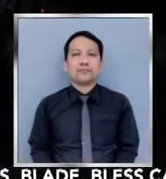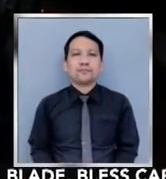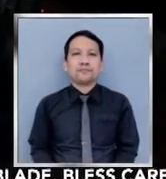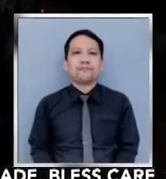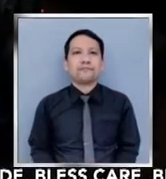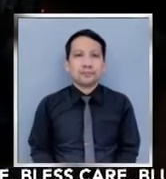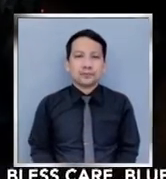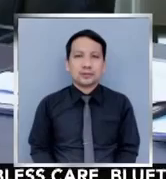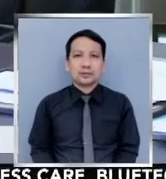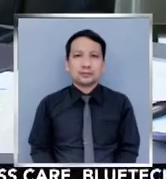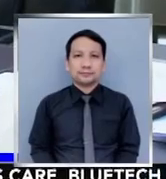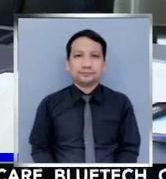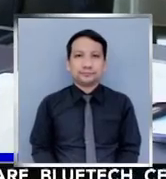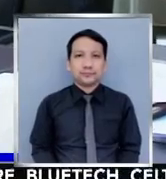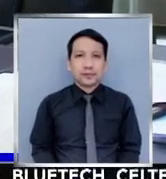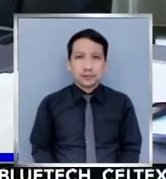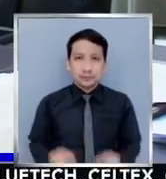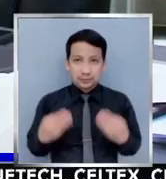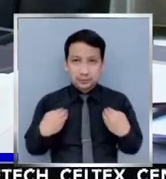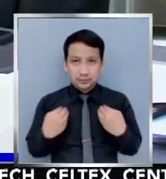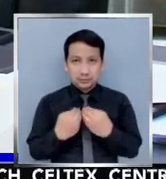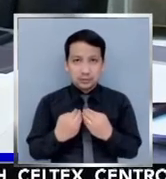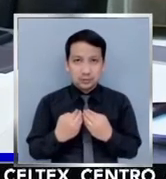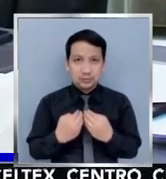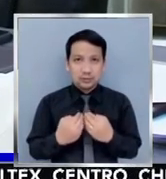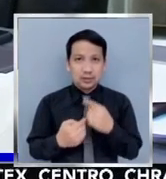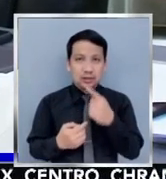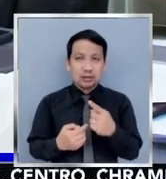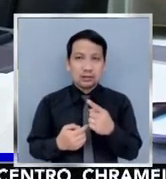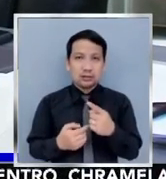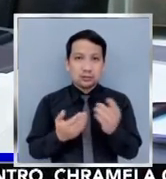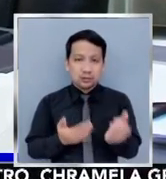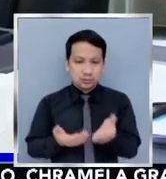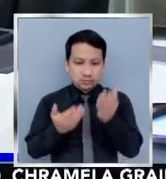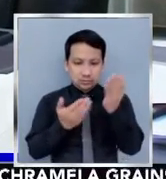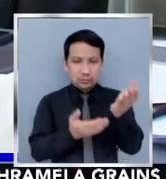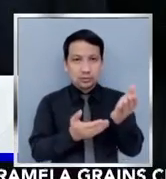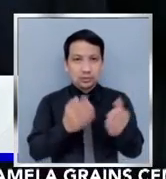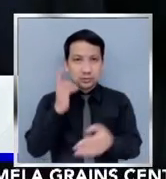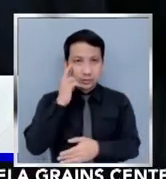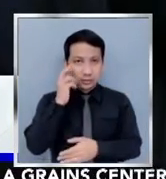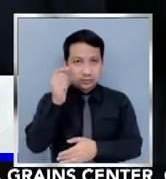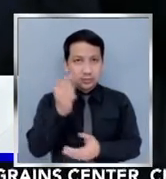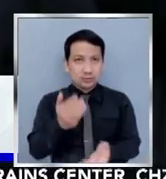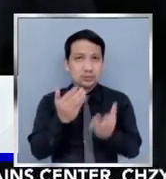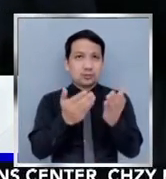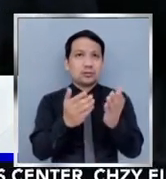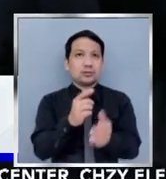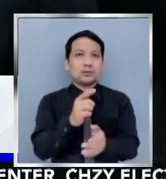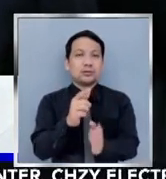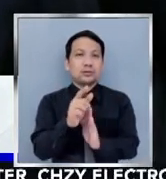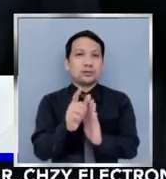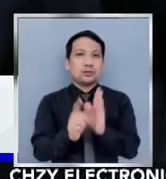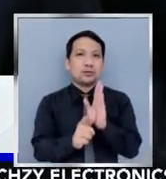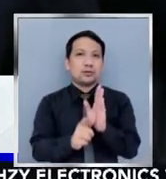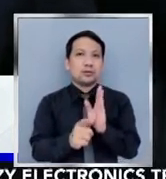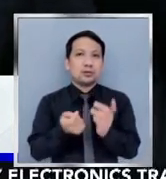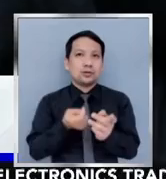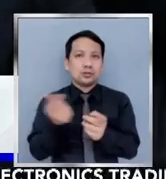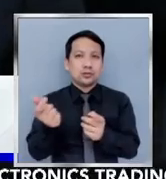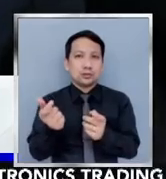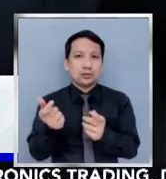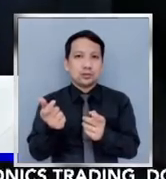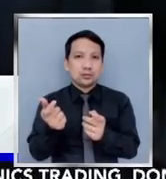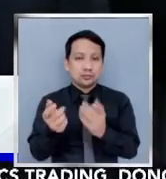Bilang isa ring miyembro ng media, tiyak na raw na maghahain si Senador Raffy Tulfo ng panukalang batas para alisin ang parusang kulong sa kasong